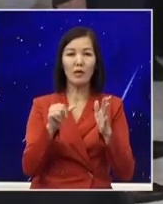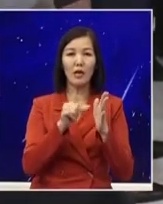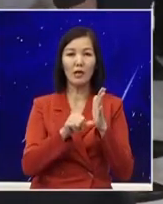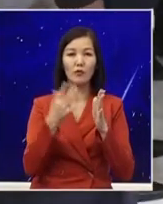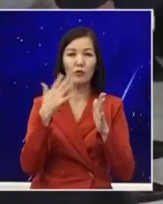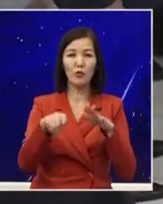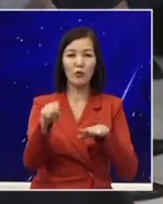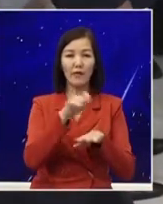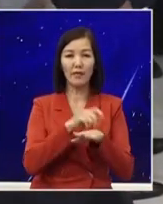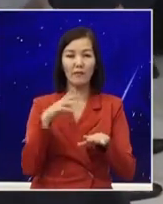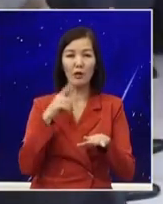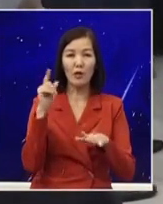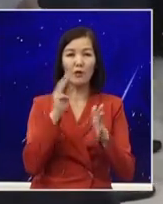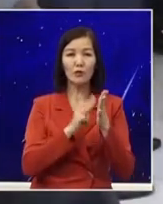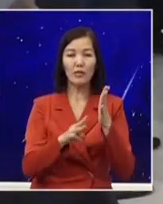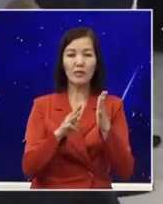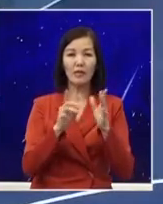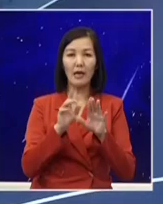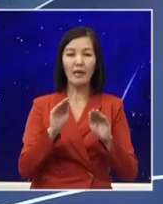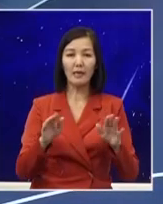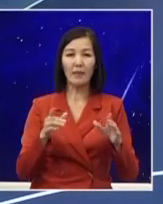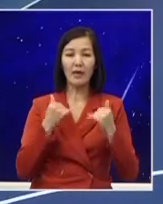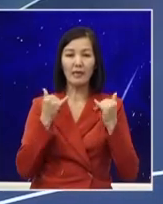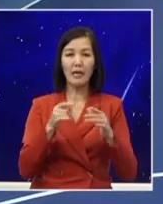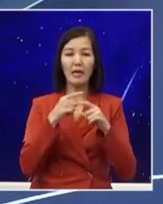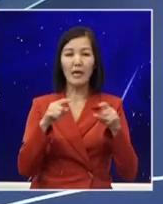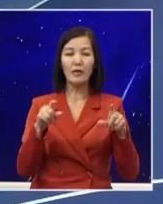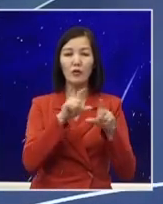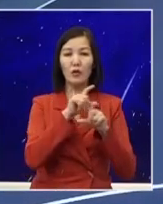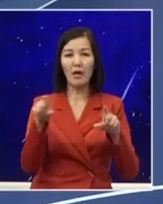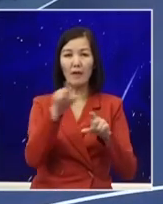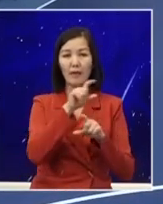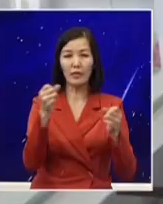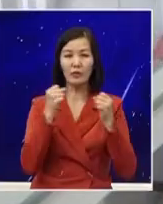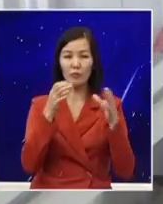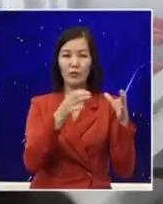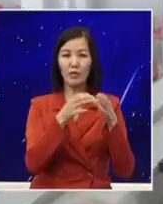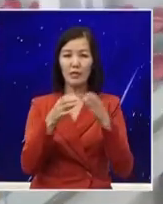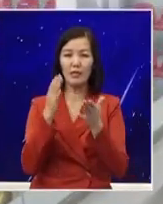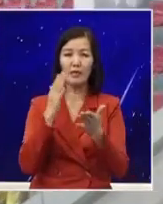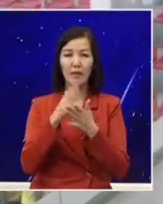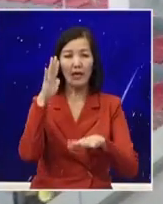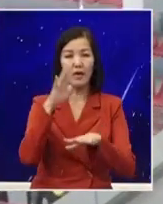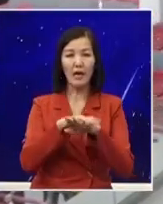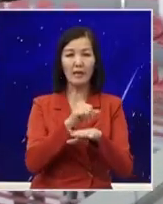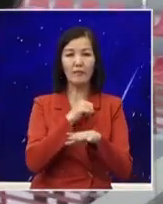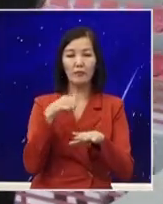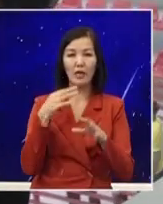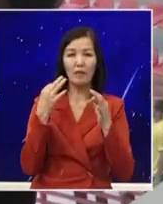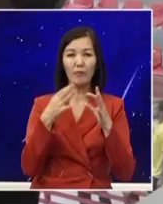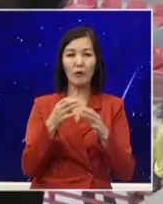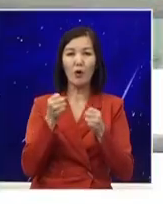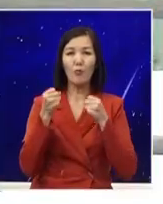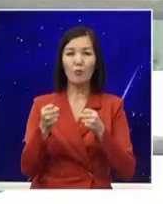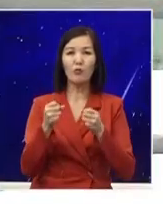3650 шаршы метр, 180 адамға арналған. Әр қабатта әр түрлі спорт секциялары бар. Әкім құрғол келмепті, бокс